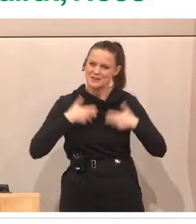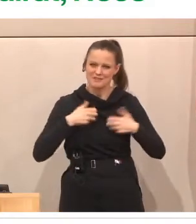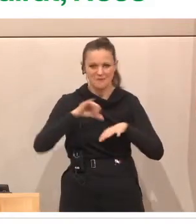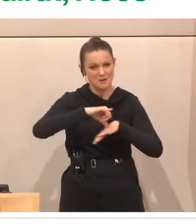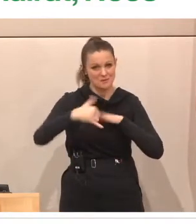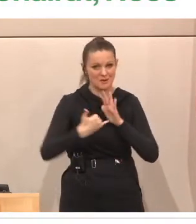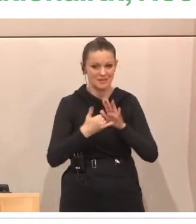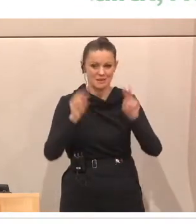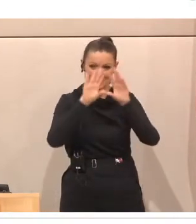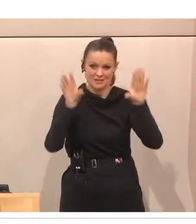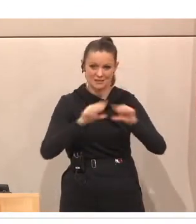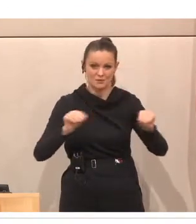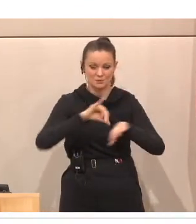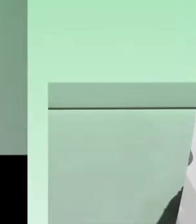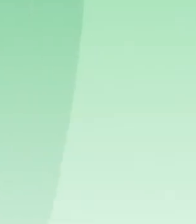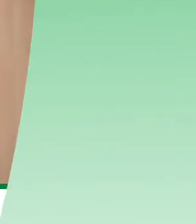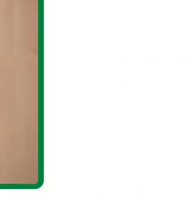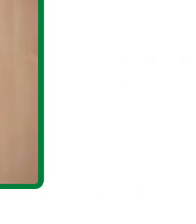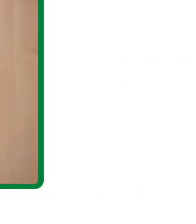Zero Project zusammenarbeiten zu dürfen.